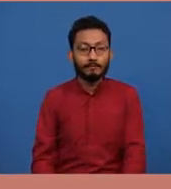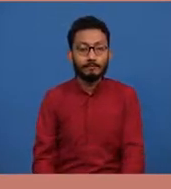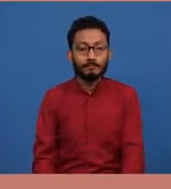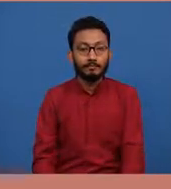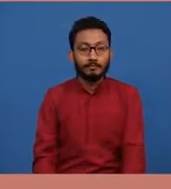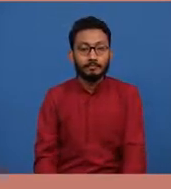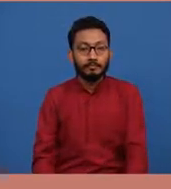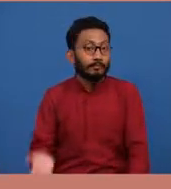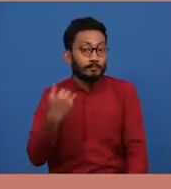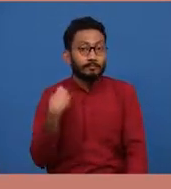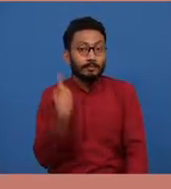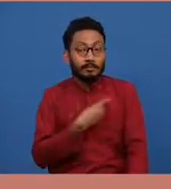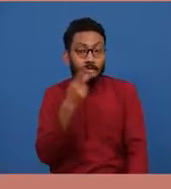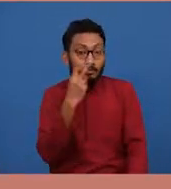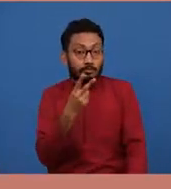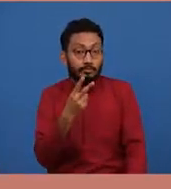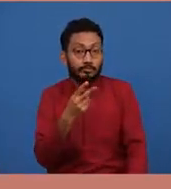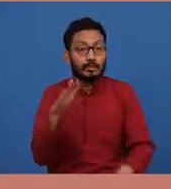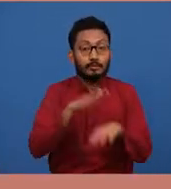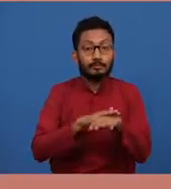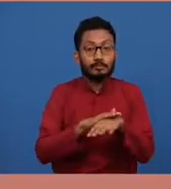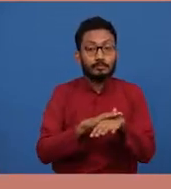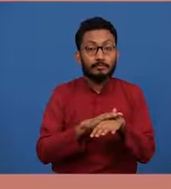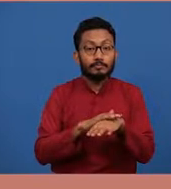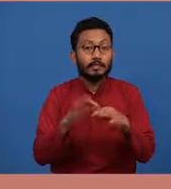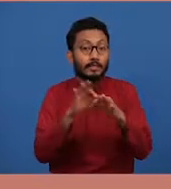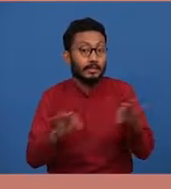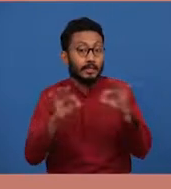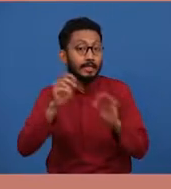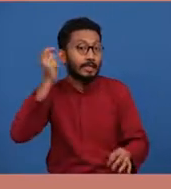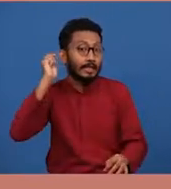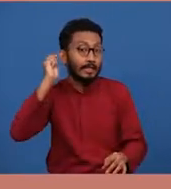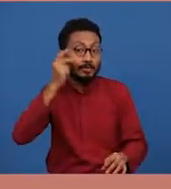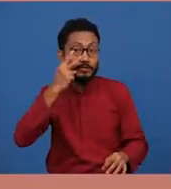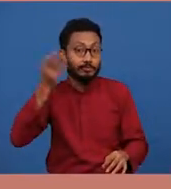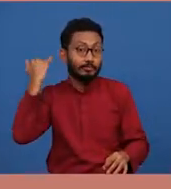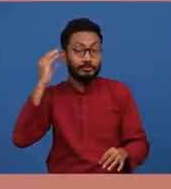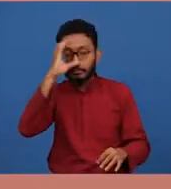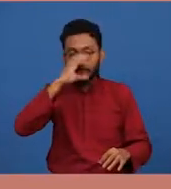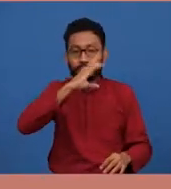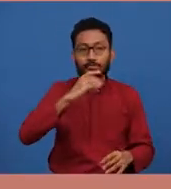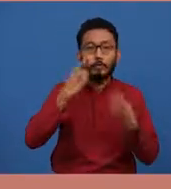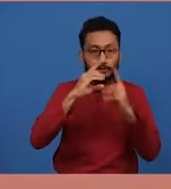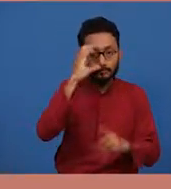Mari kita lihat pada petikan untuk mencari jawapan.